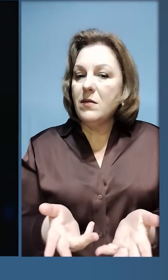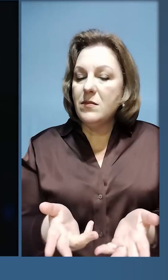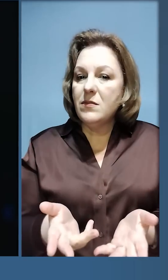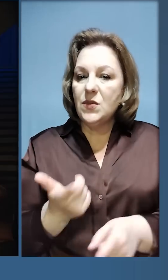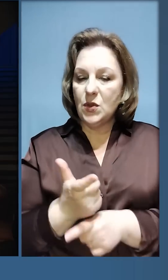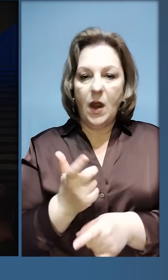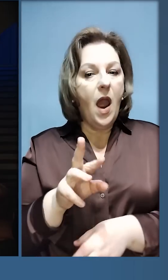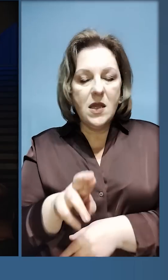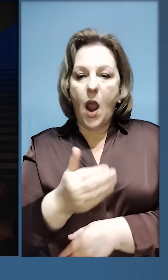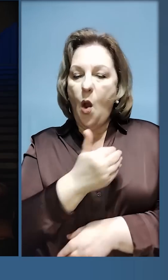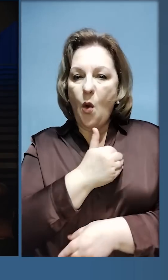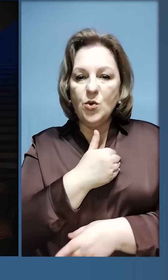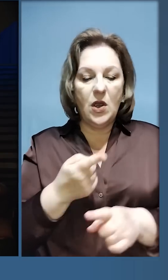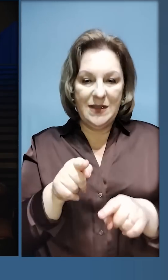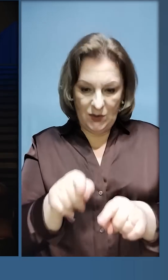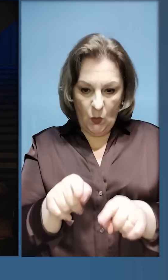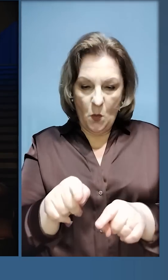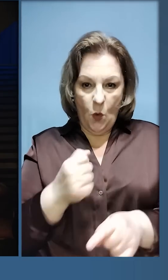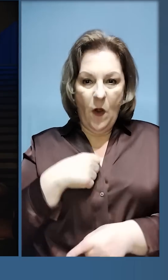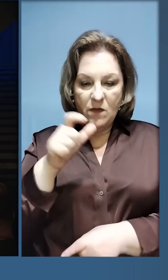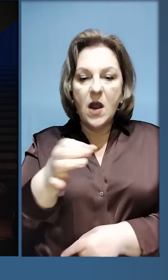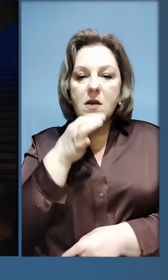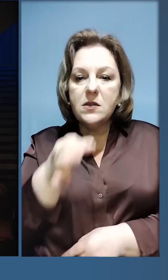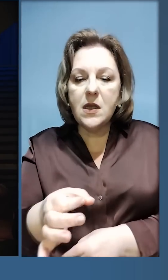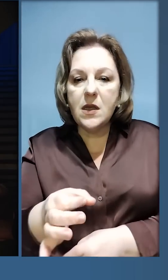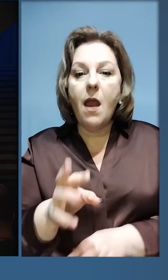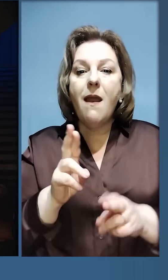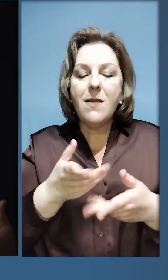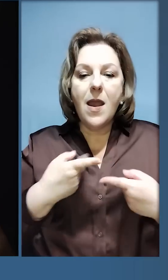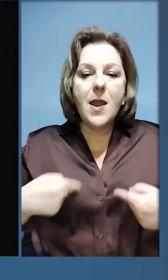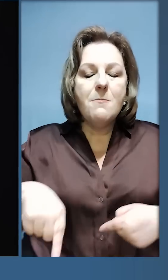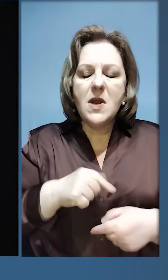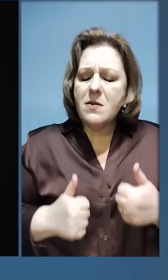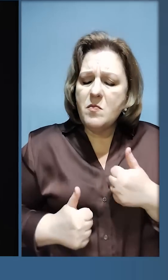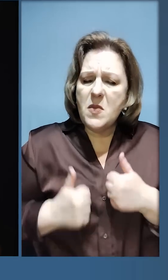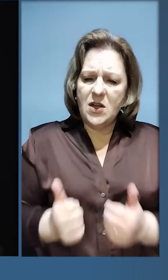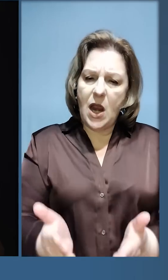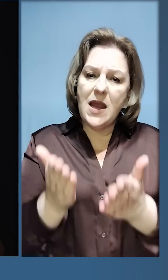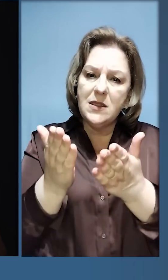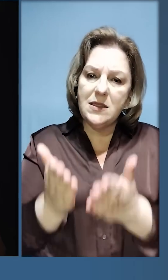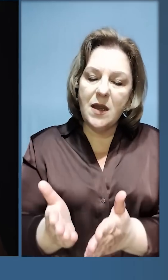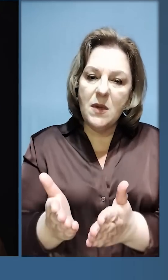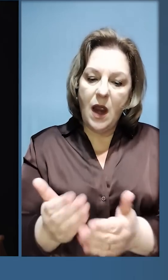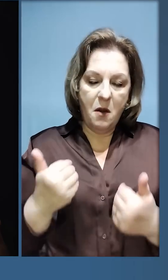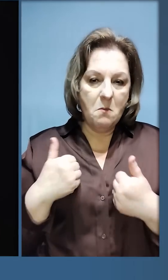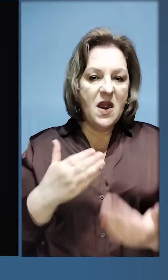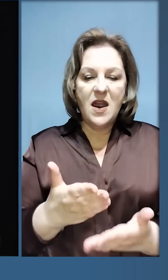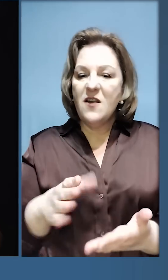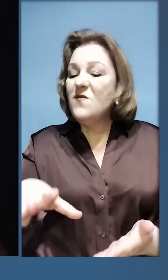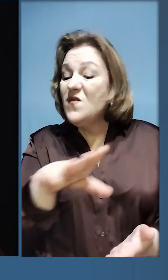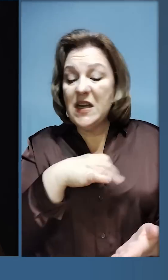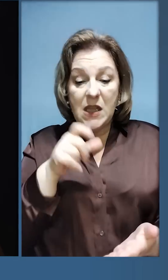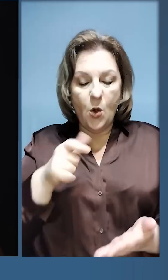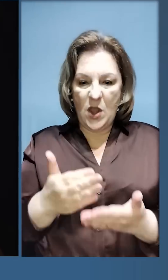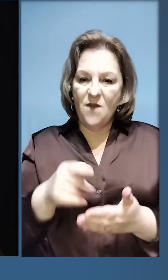я дуже хочу зараз цьому військовому сказати, як ми пишаємось їм, як ми